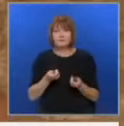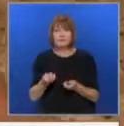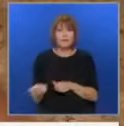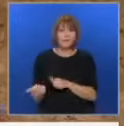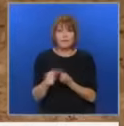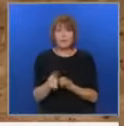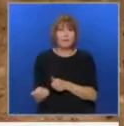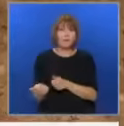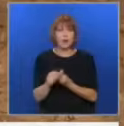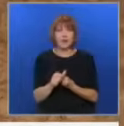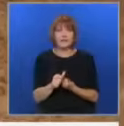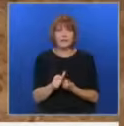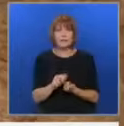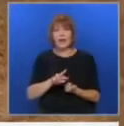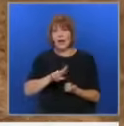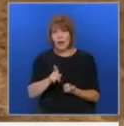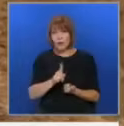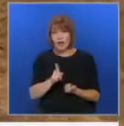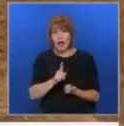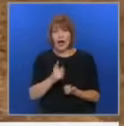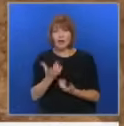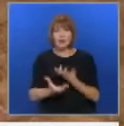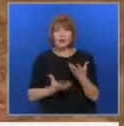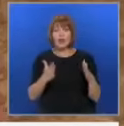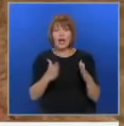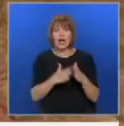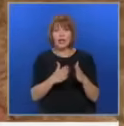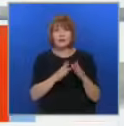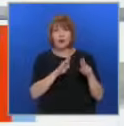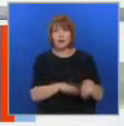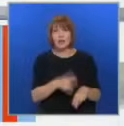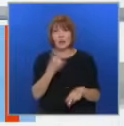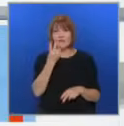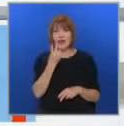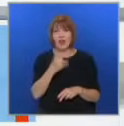Иначе оставам две малки деца, като изгоре къщата. Къде да е?